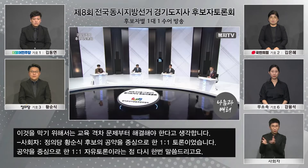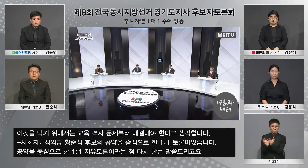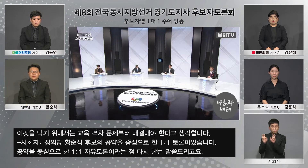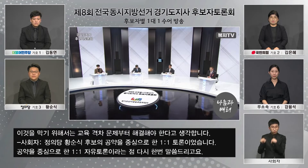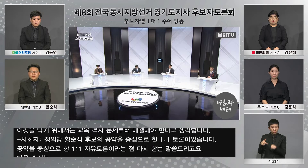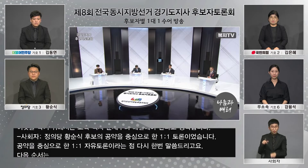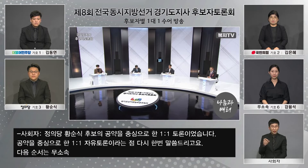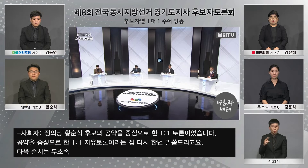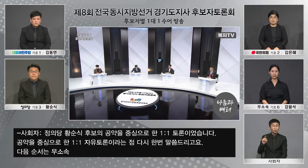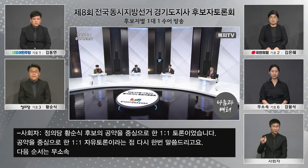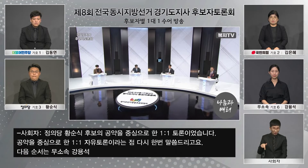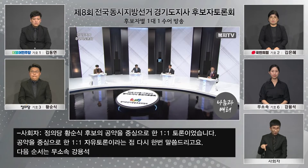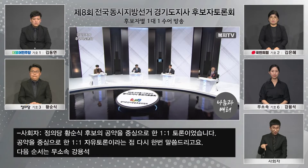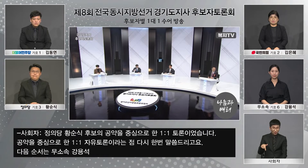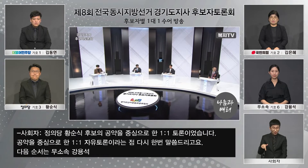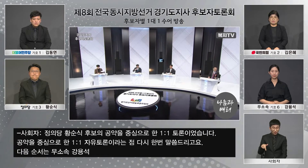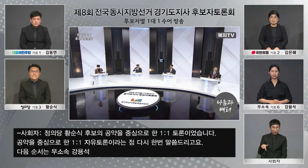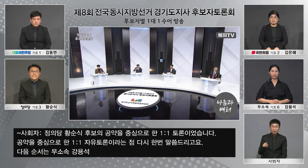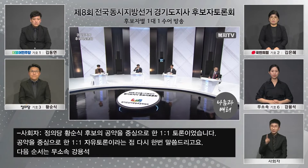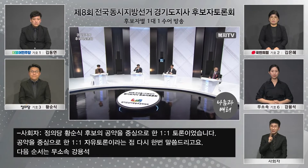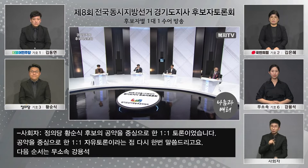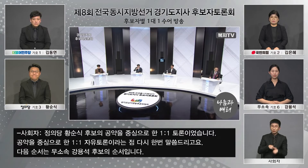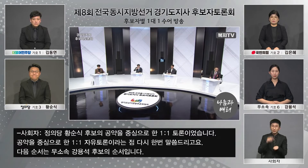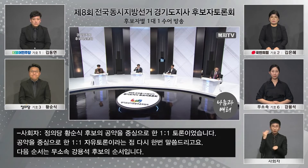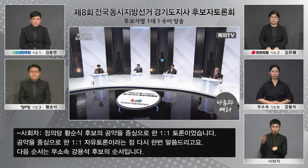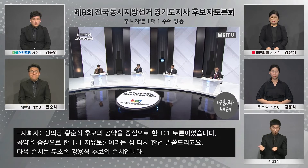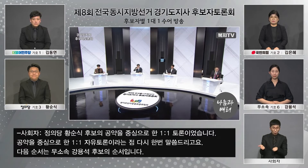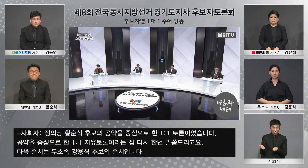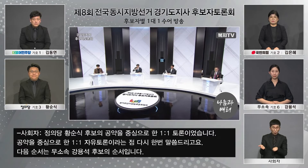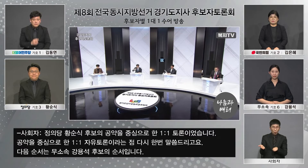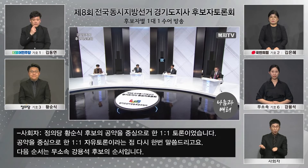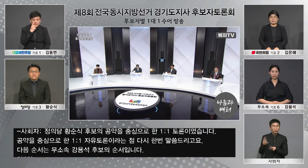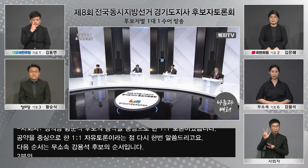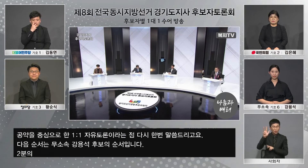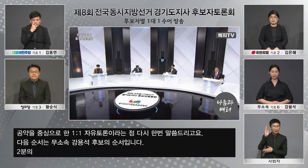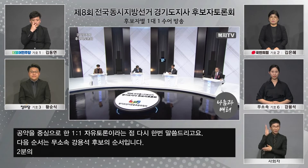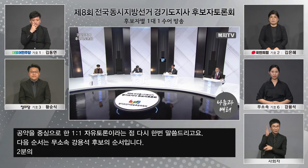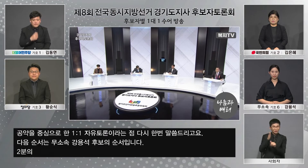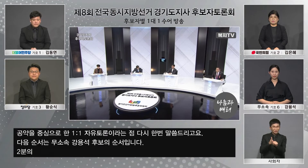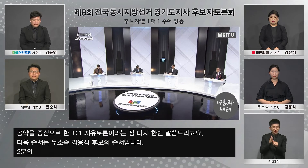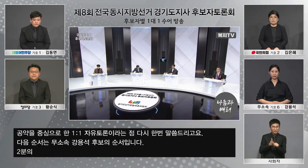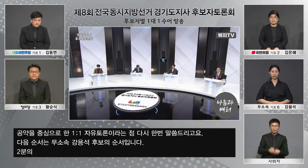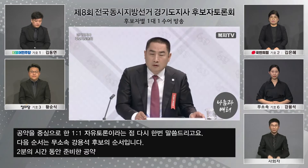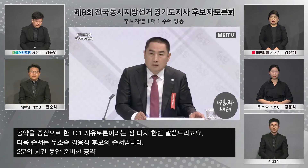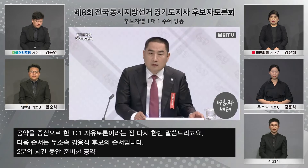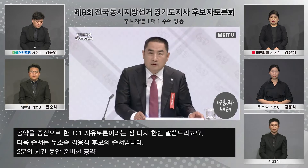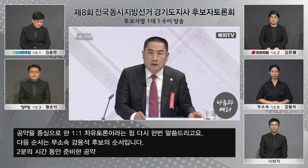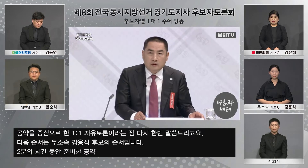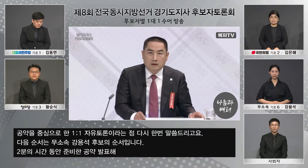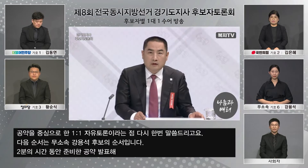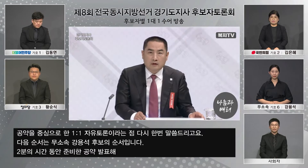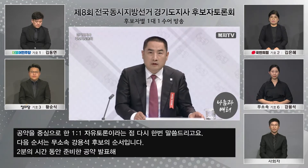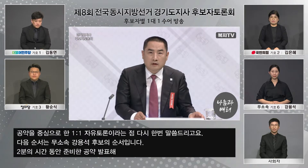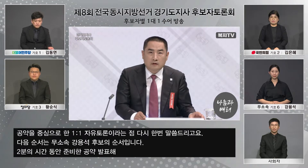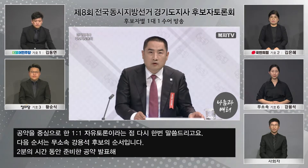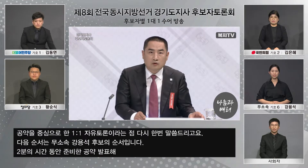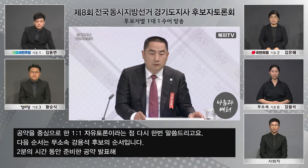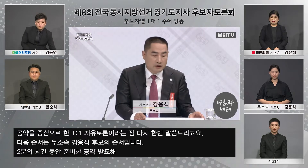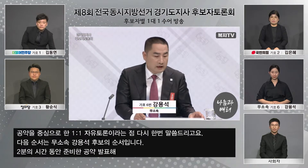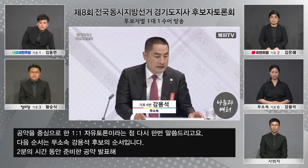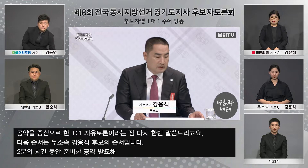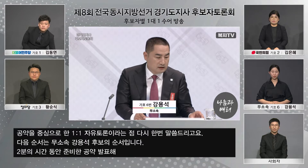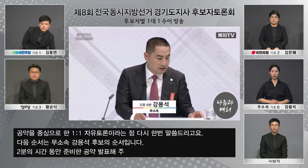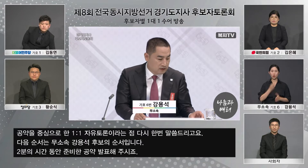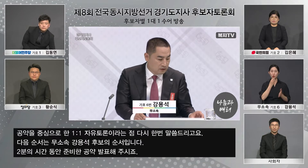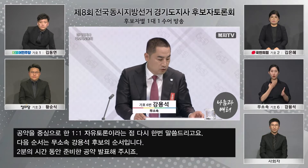후보의 순서입니다. 2분의 시간 동안 준비한 공약 발표해 주시죠. 네,